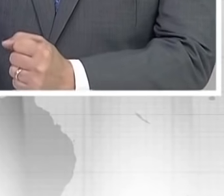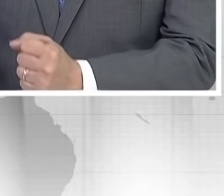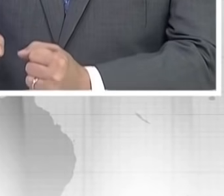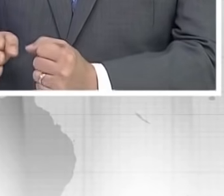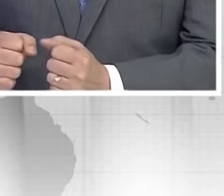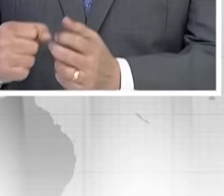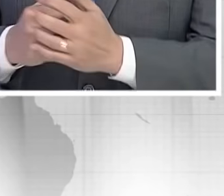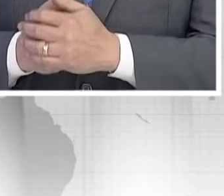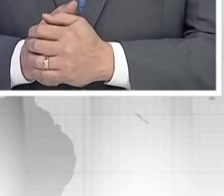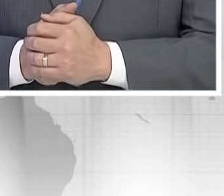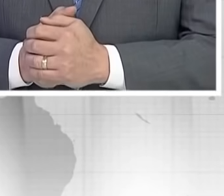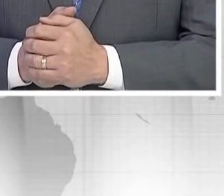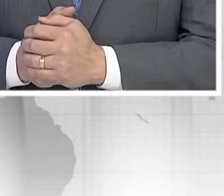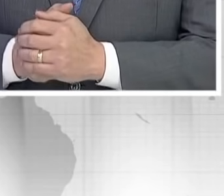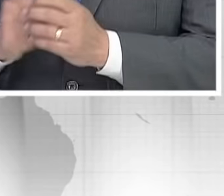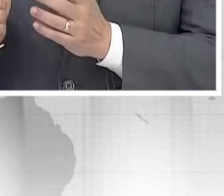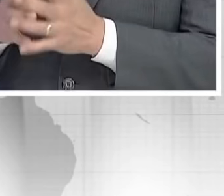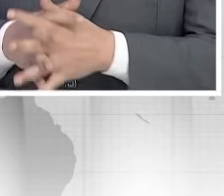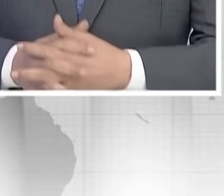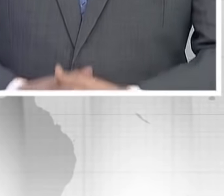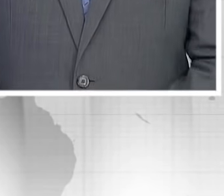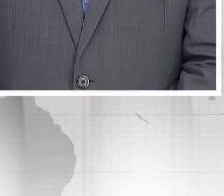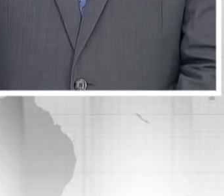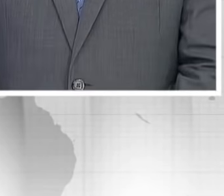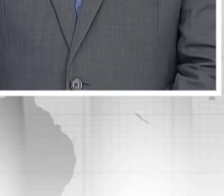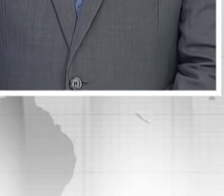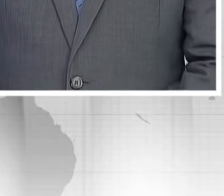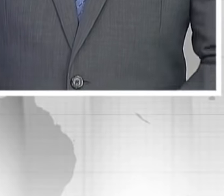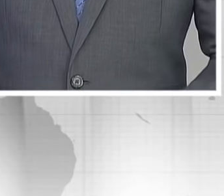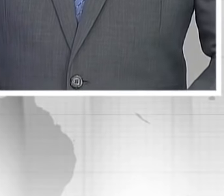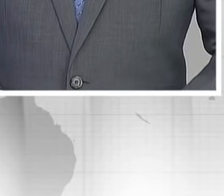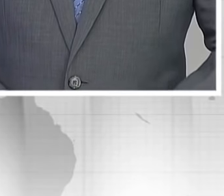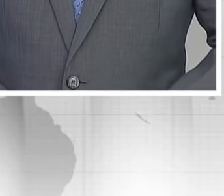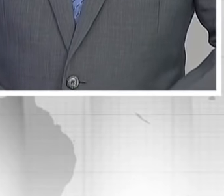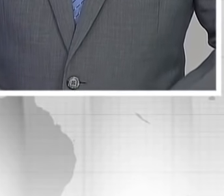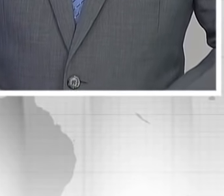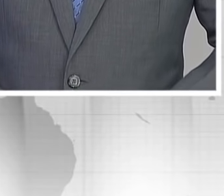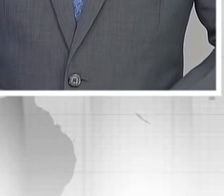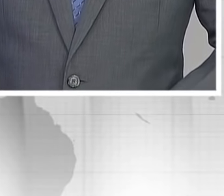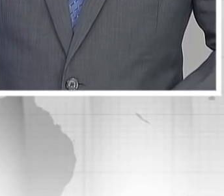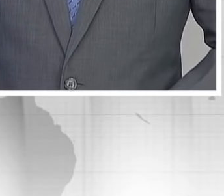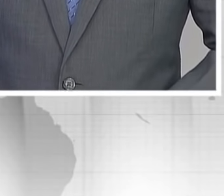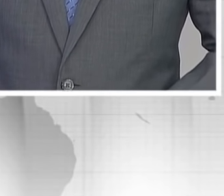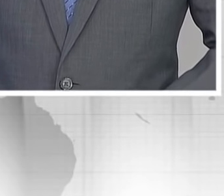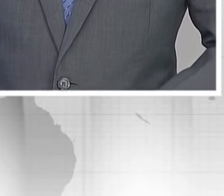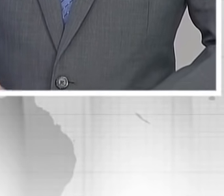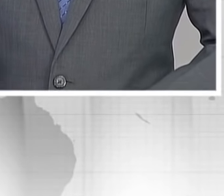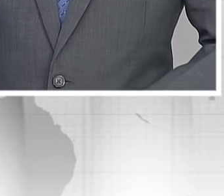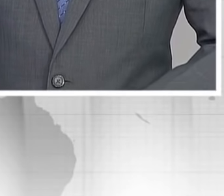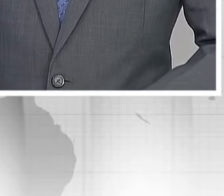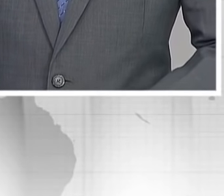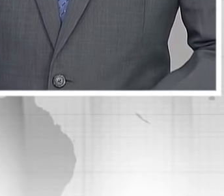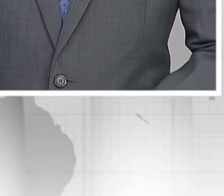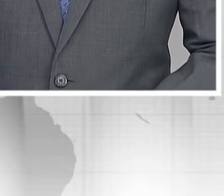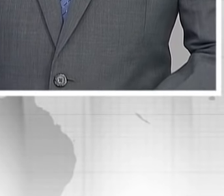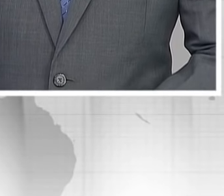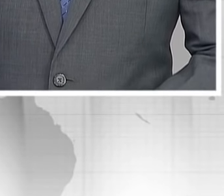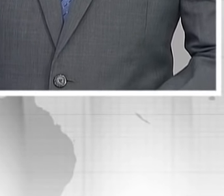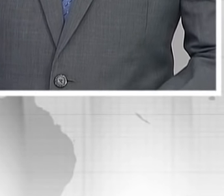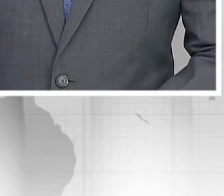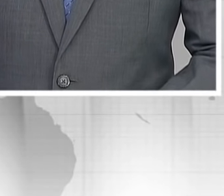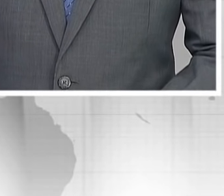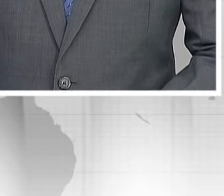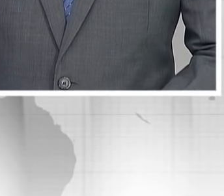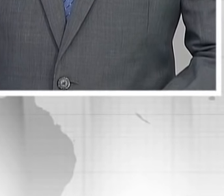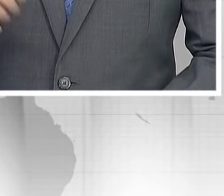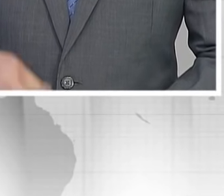iiwan ng yakap, yapak. Pero kabayan, eh, mahirap man, alam namin na ito ay